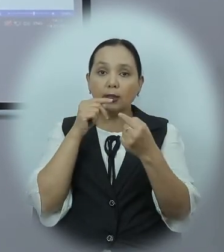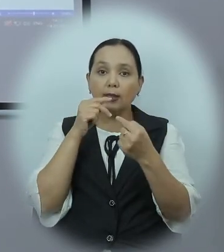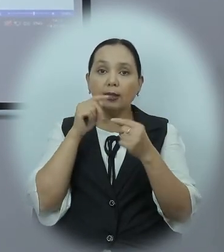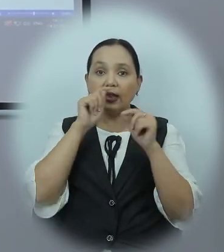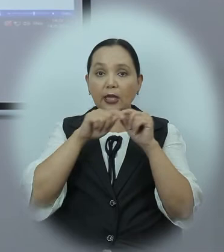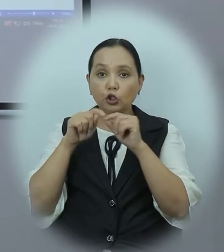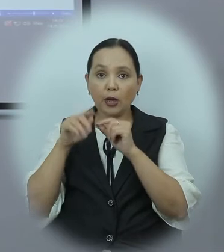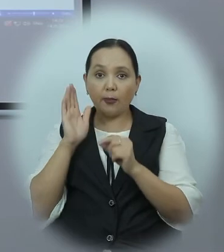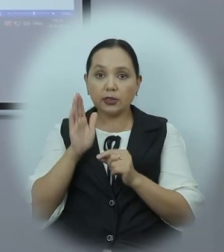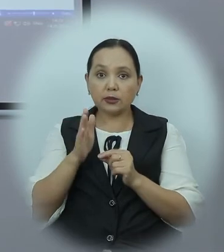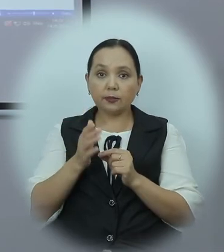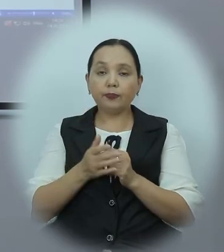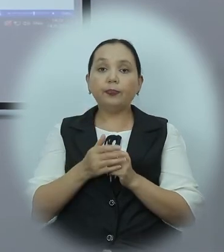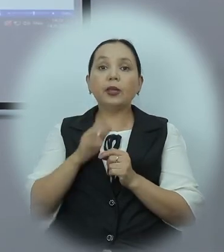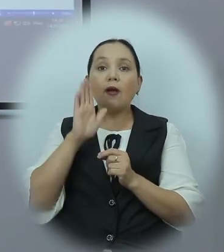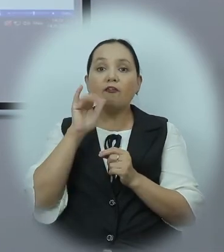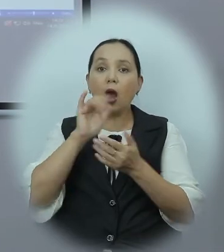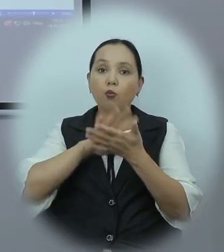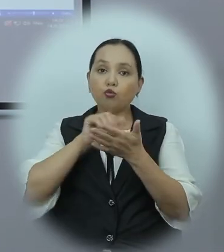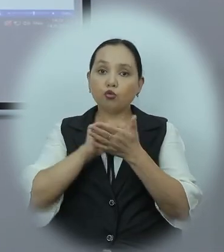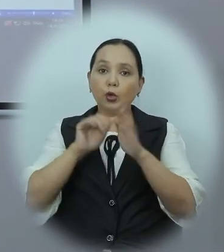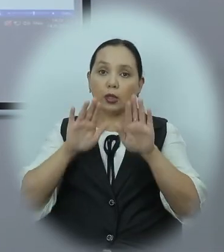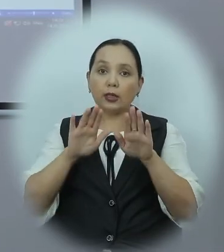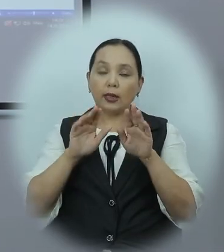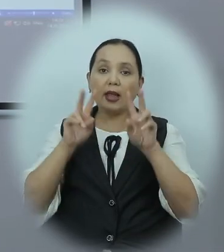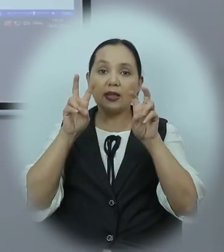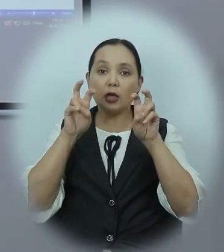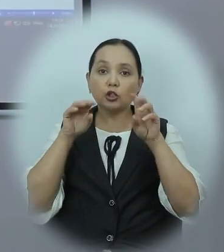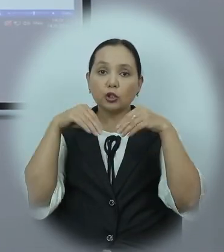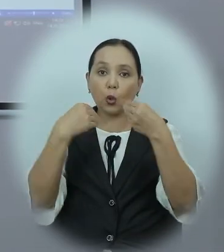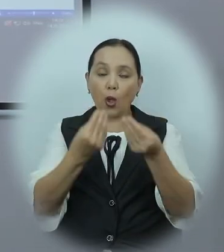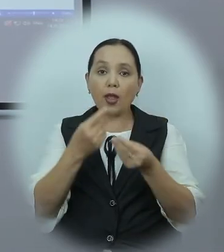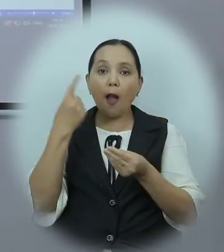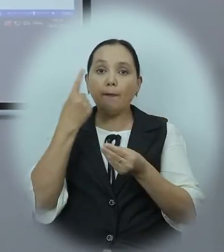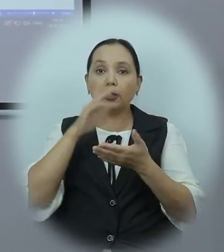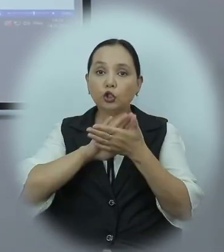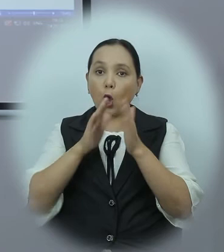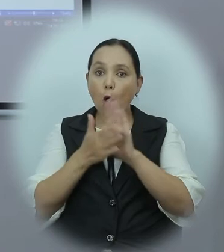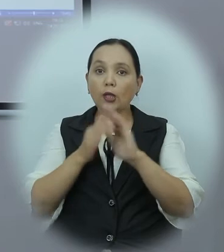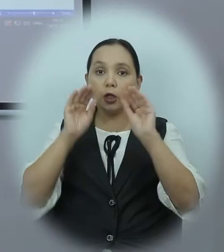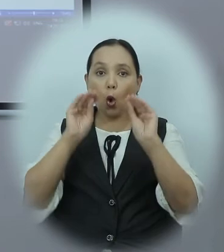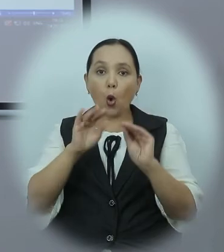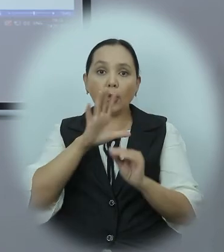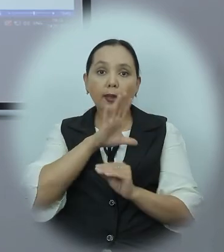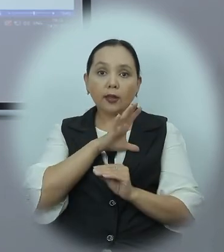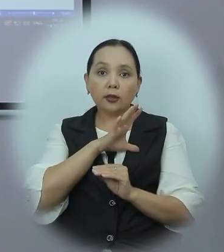tekshiriladi. Va buzuqlik nuqsoniga tashxis qo'yiladi. Birinchi holatga qo'yilganida